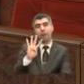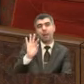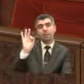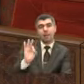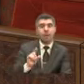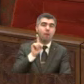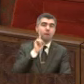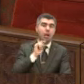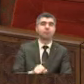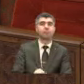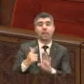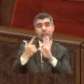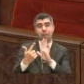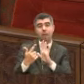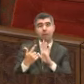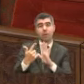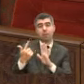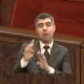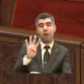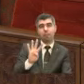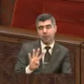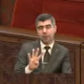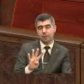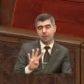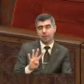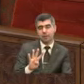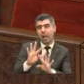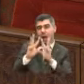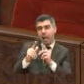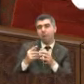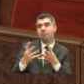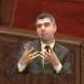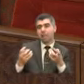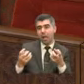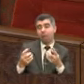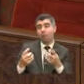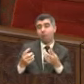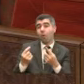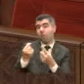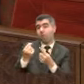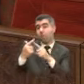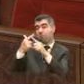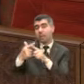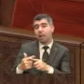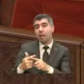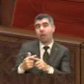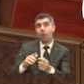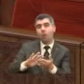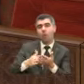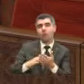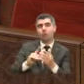النساء، 754 خلال هذا الشيء. علاش قلت قويله؟ كاين ارقام كثيره وكاين مبالغ مهمه ان شاء الله، فممكن في اللجنه تكون